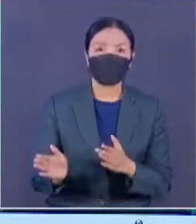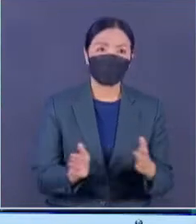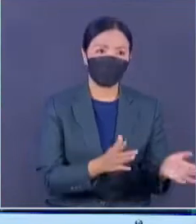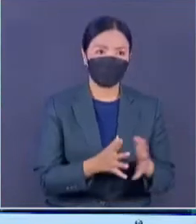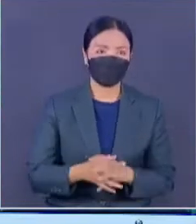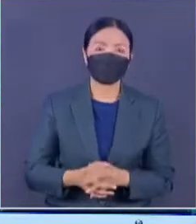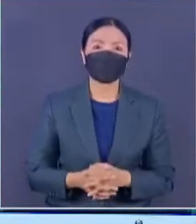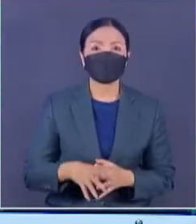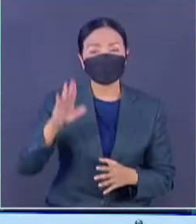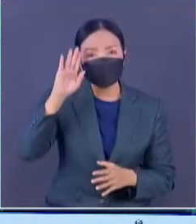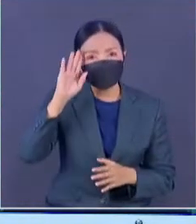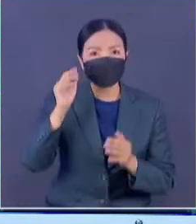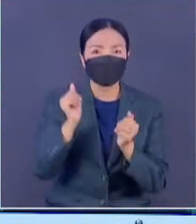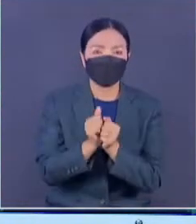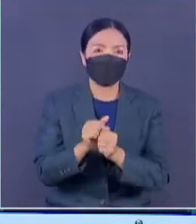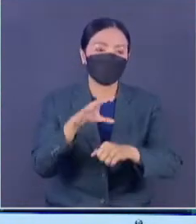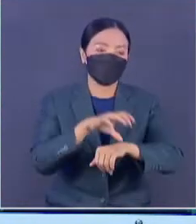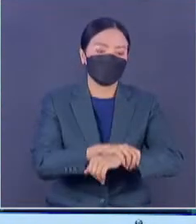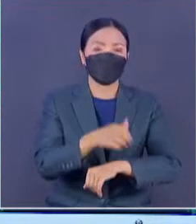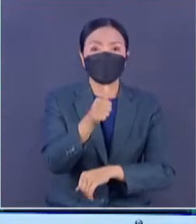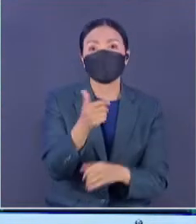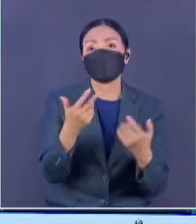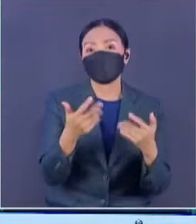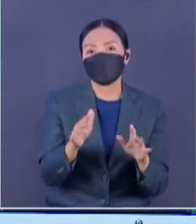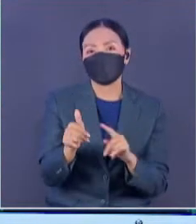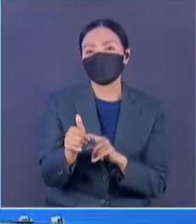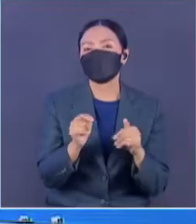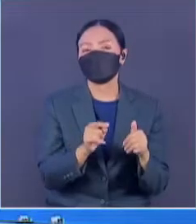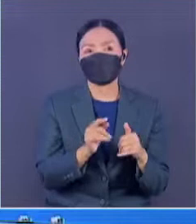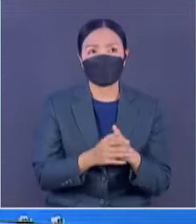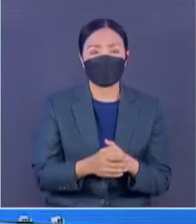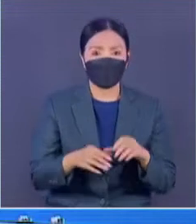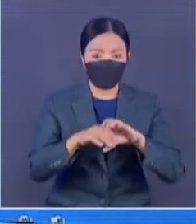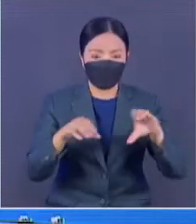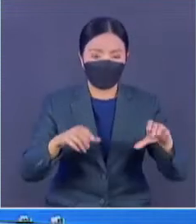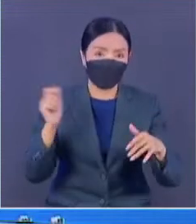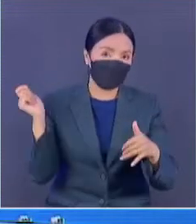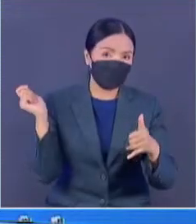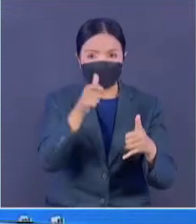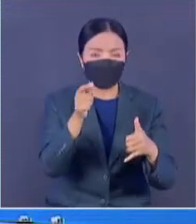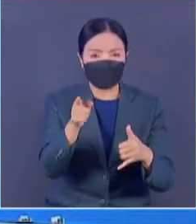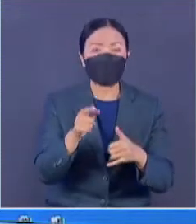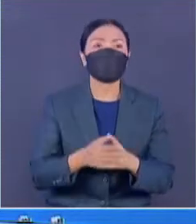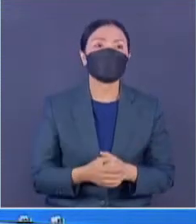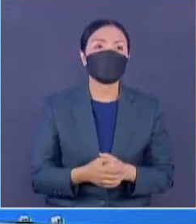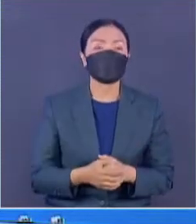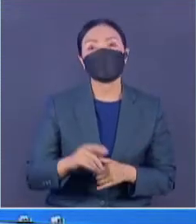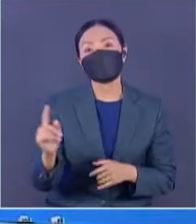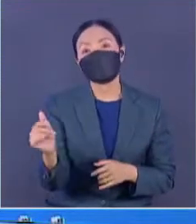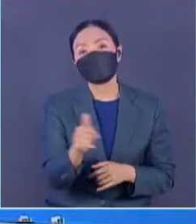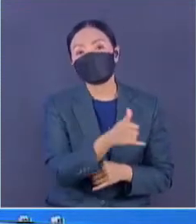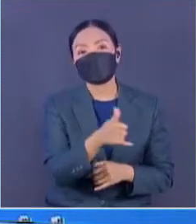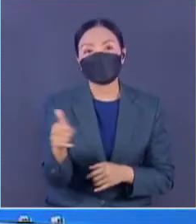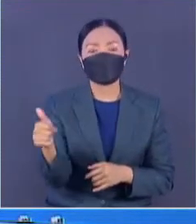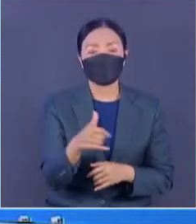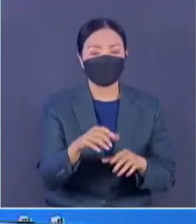็ต้องบอกว่าเจ้าที่ตำรวจเนี่ยจับตัวได้แล้วชายที่ไปก่อเหตุโดยการใช้ขวดตีเข้าที่หัวคนที่สัญจรไปมาบน